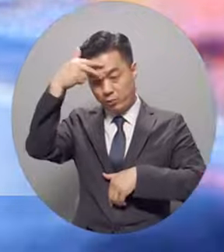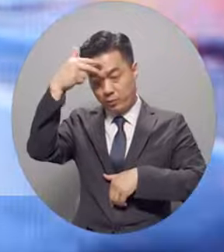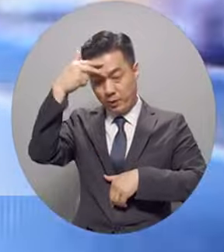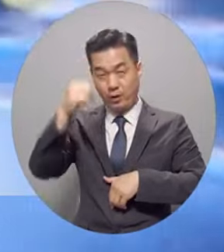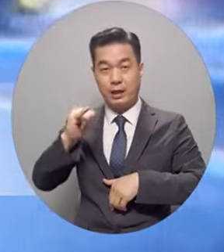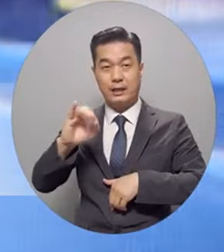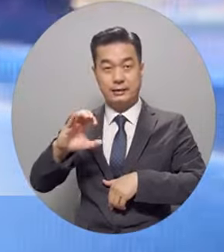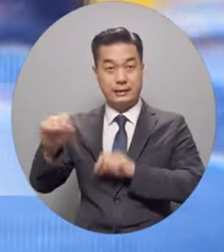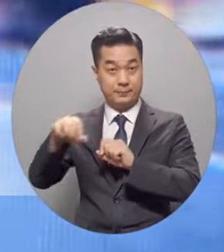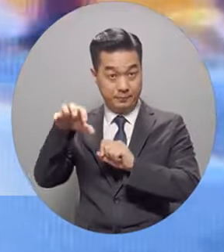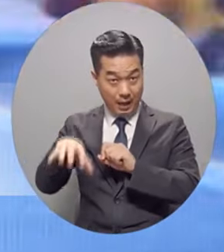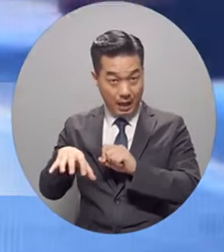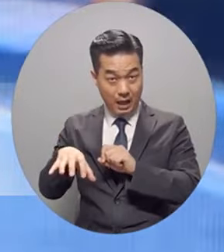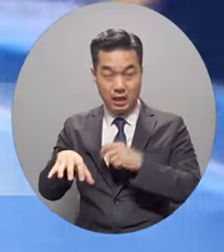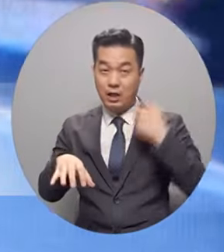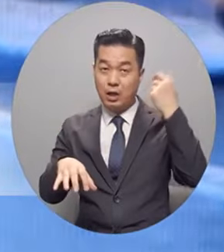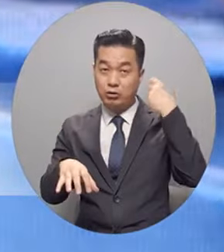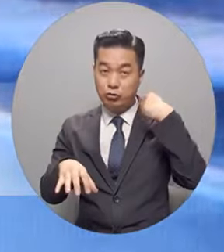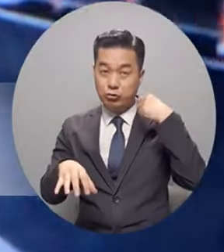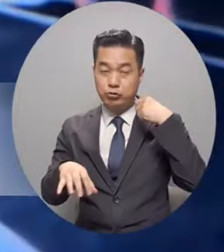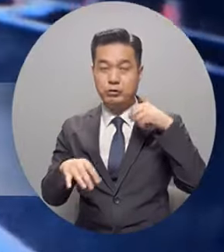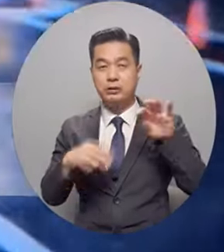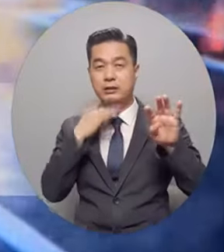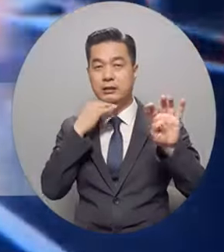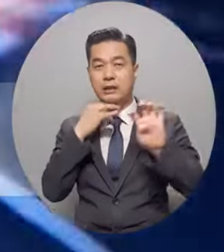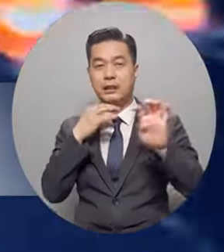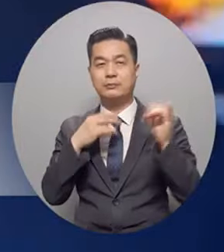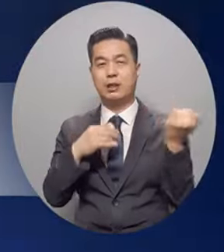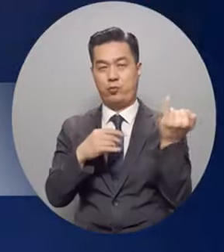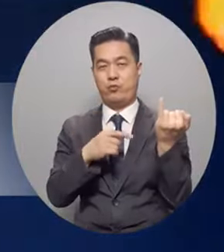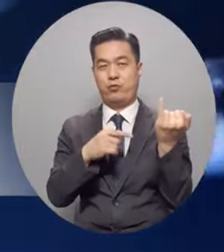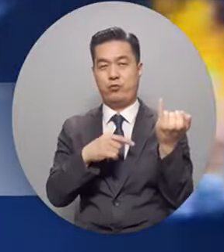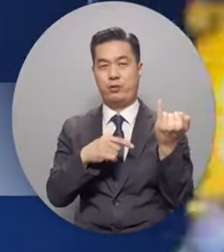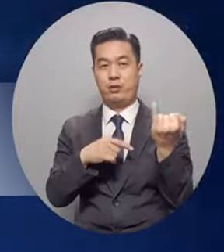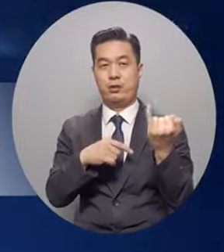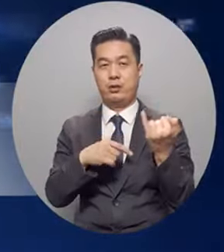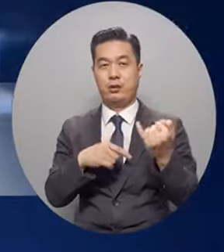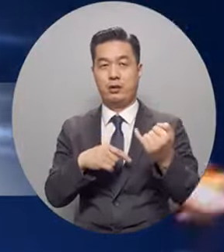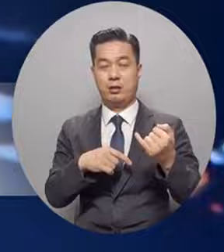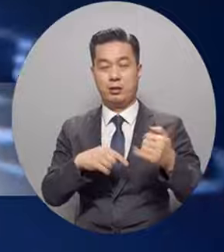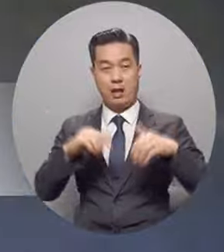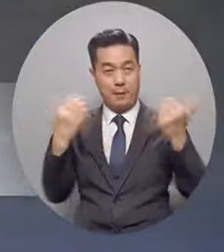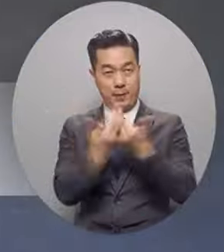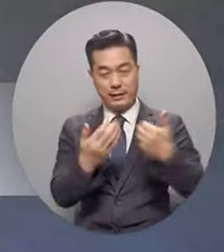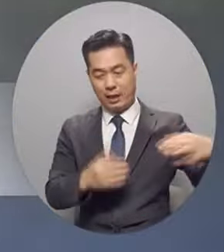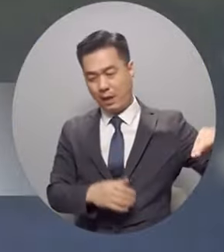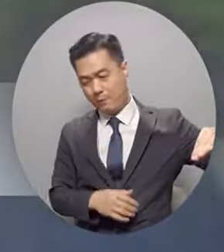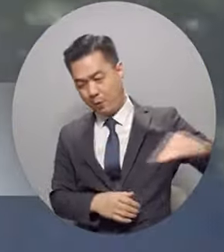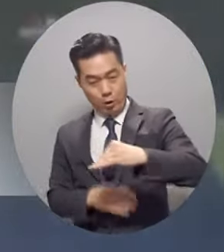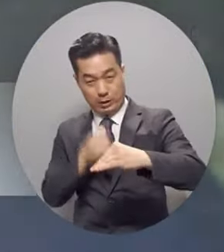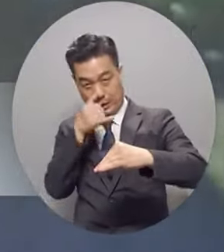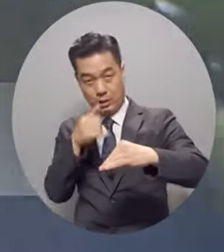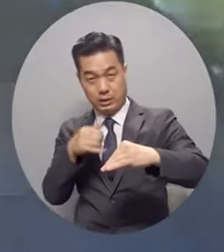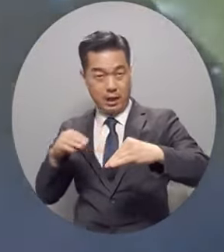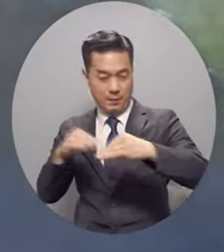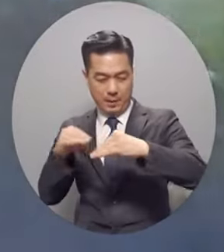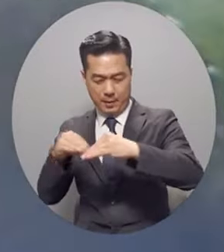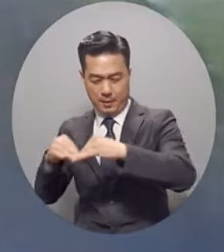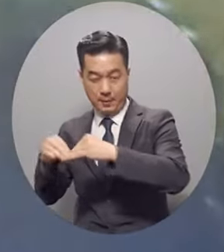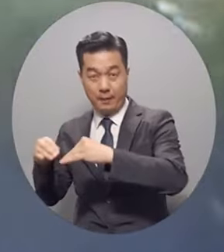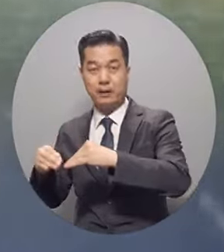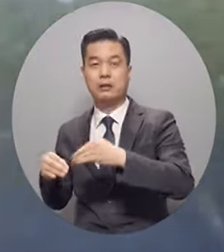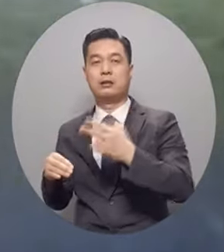나들목에서 중국 국적의 40대 여성이 몰던 경차가 역주행해 1톤 트럭과 승합차 등 7중 추돌 사고가